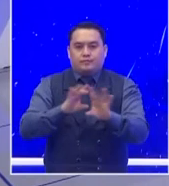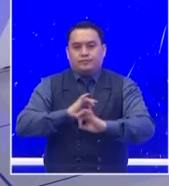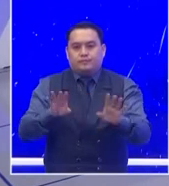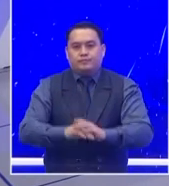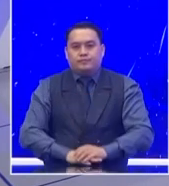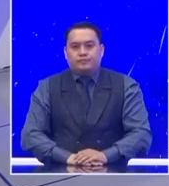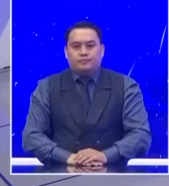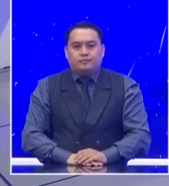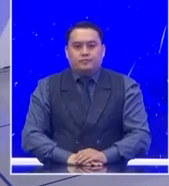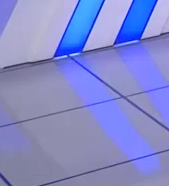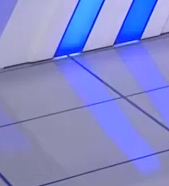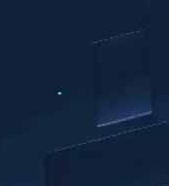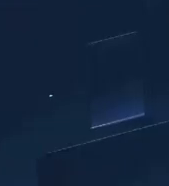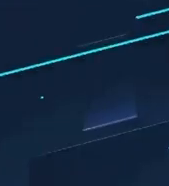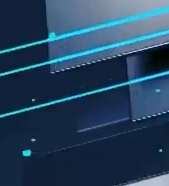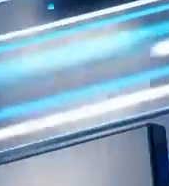важном.